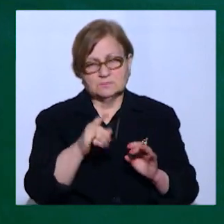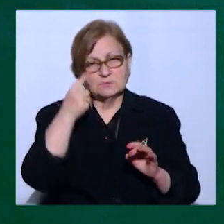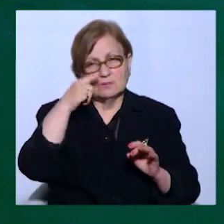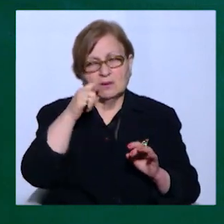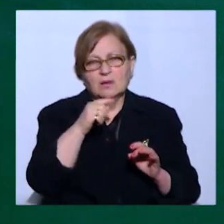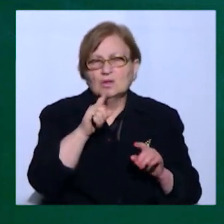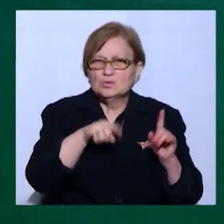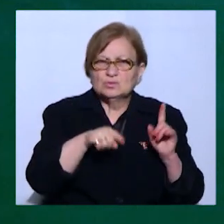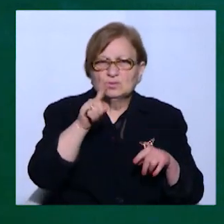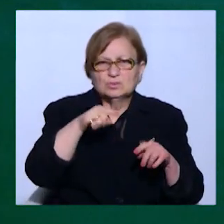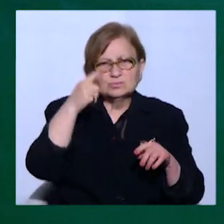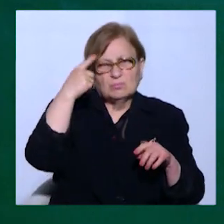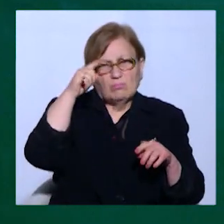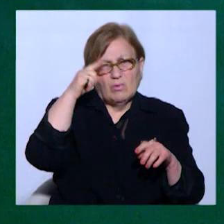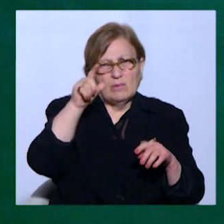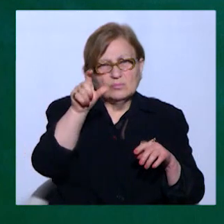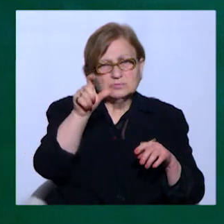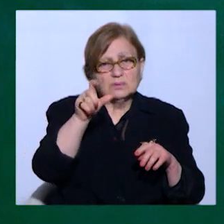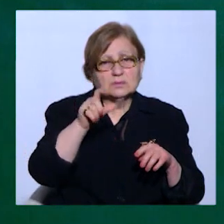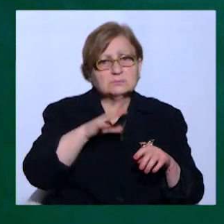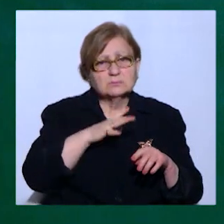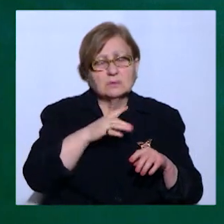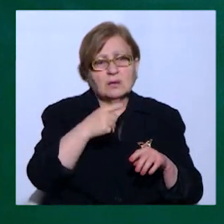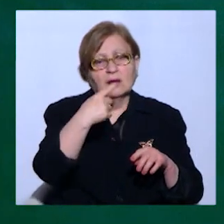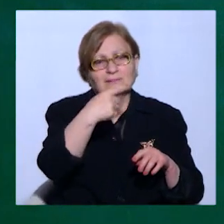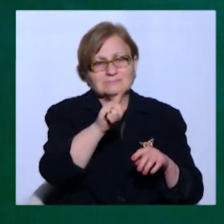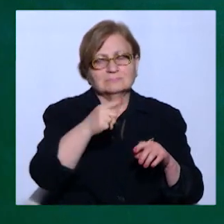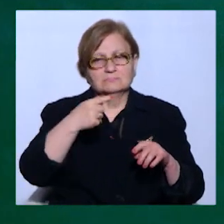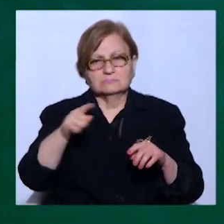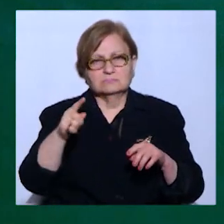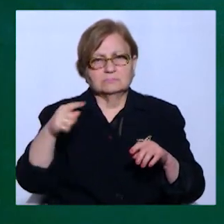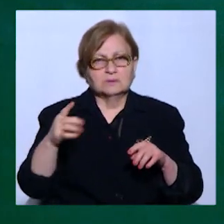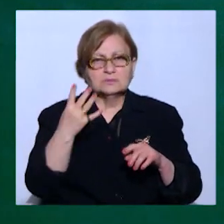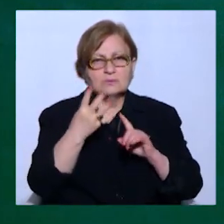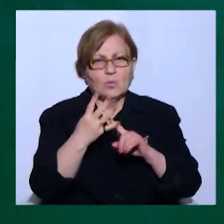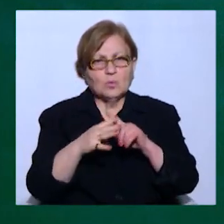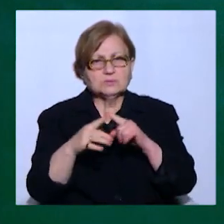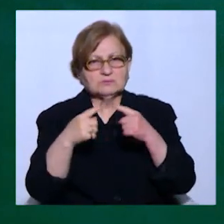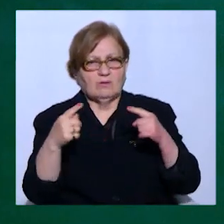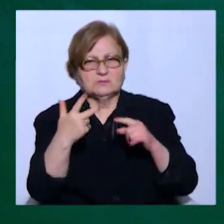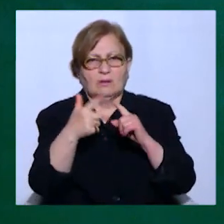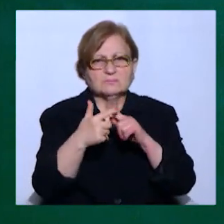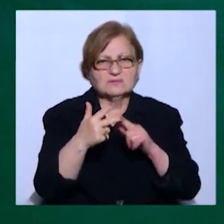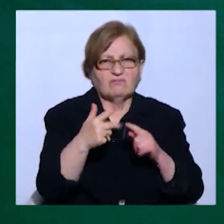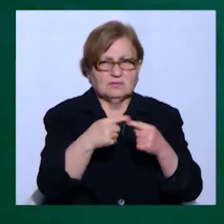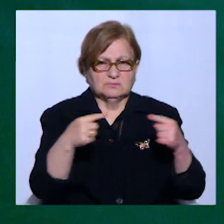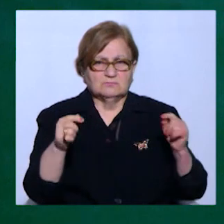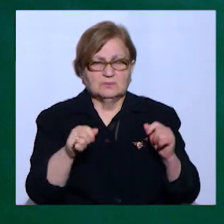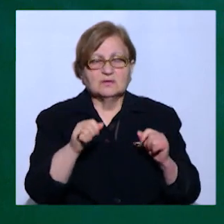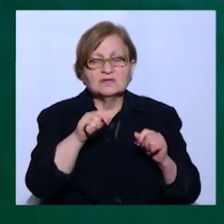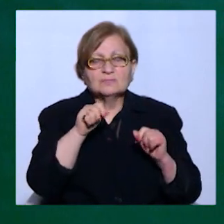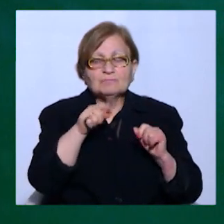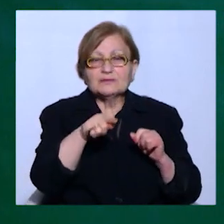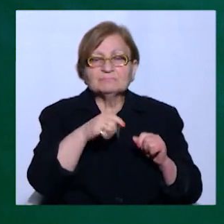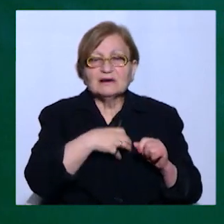რამდენიმე ამოცანას, ზოგს სამინაირი ამოხსნა, ზოგს ოთხნაირი, უპირატესობას რას ვანიჭებთ? რაც უფრო მარტივად კეთდება